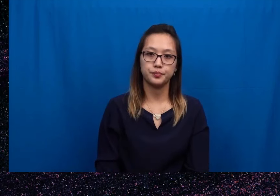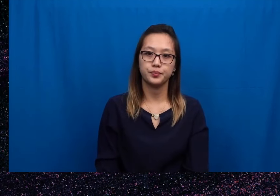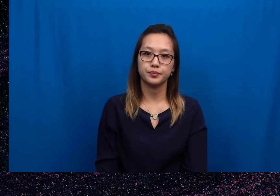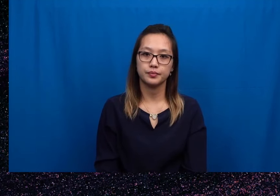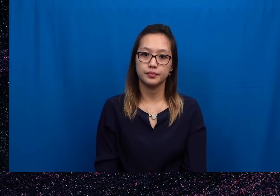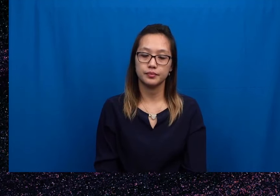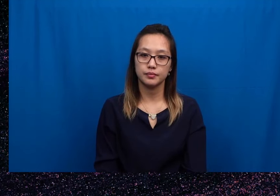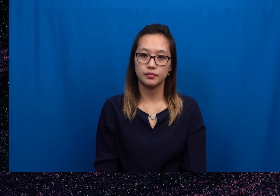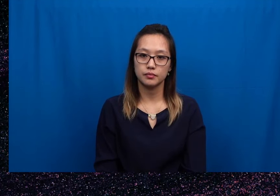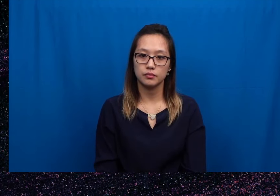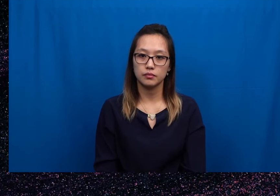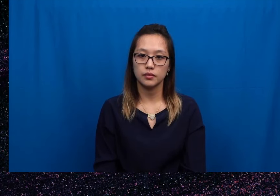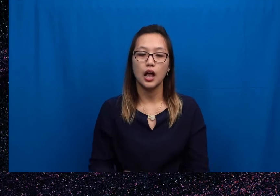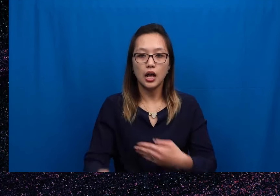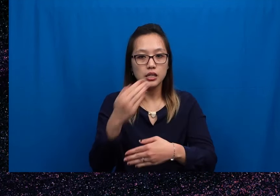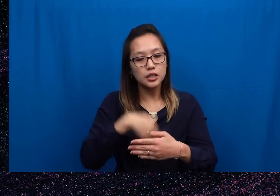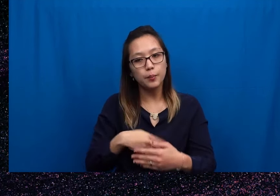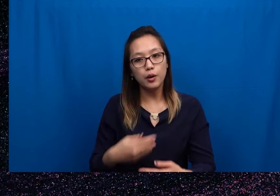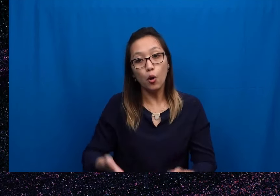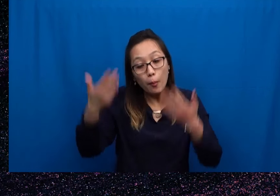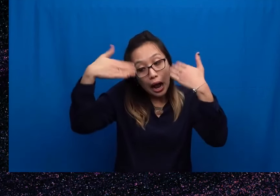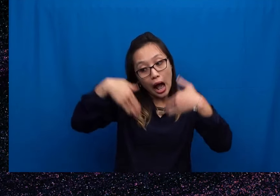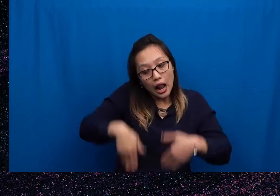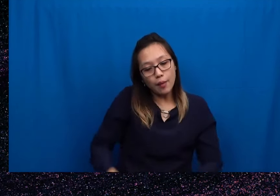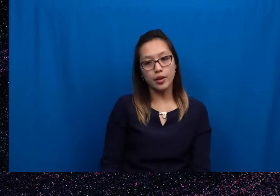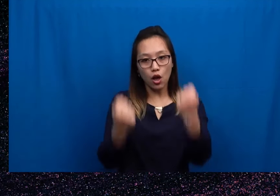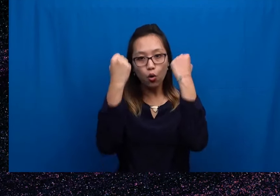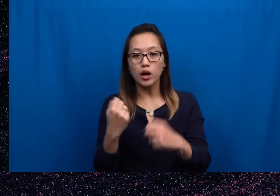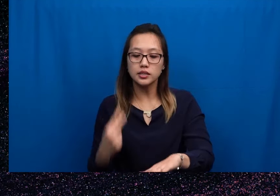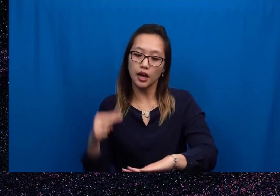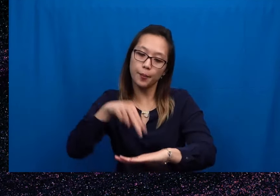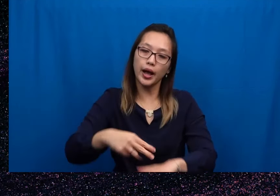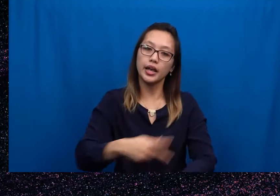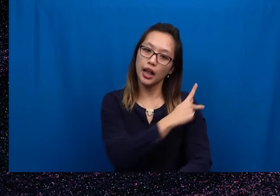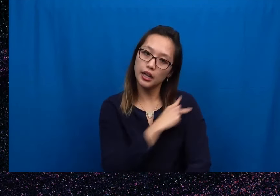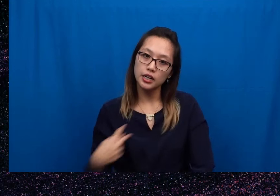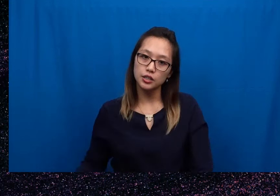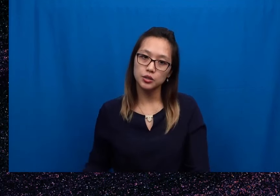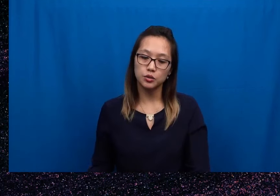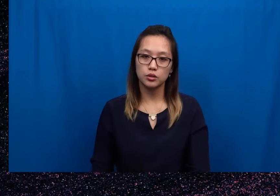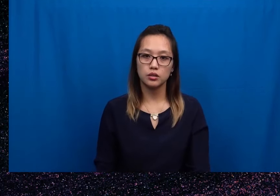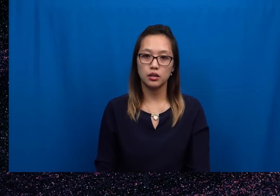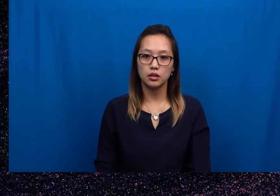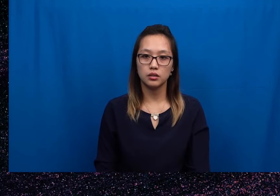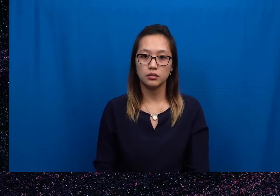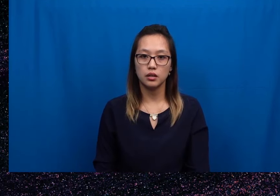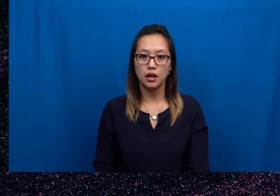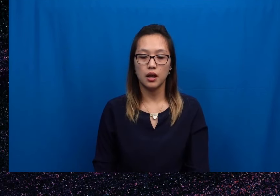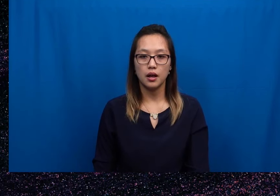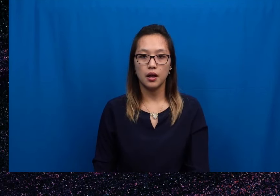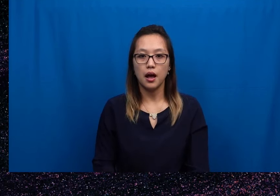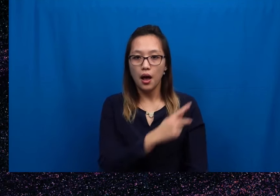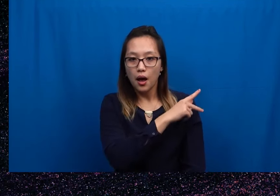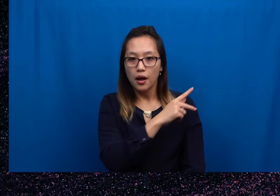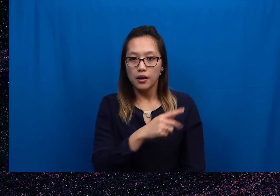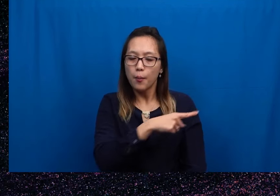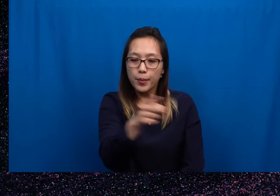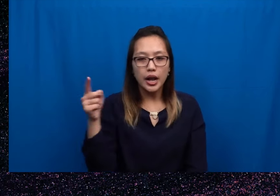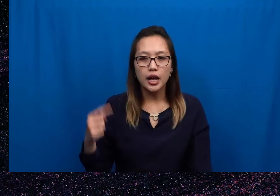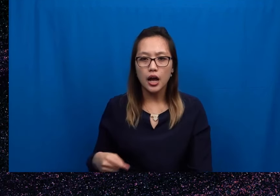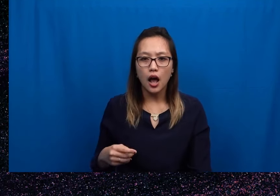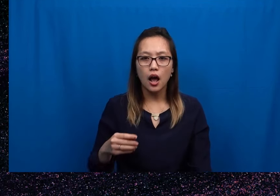Sebelum mereka mengalami kuasa kebangkitan Kristus, mereka mengalami masa-masa yang sulit. Dan